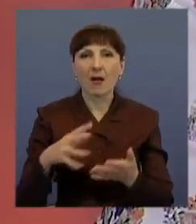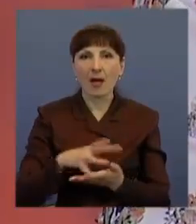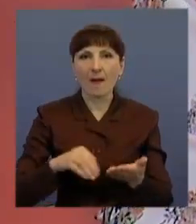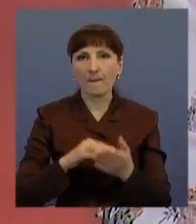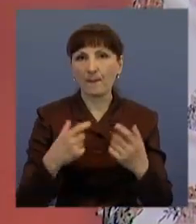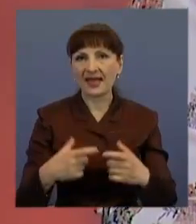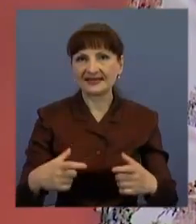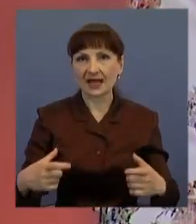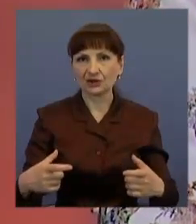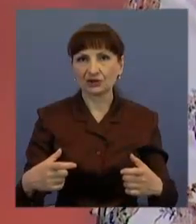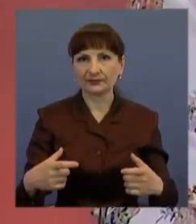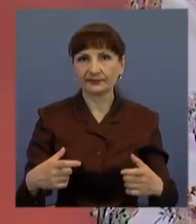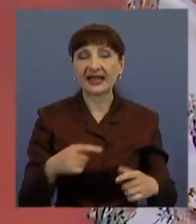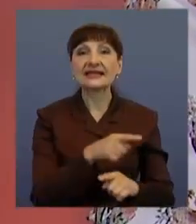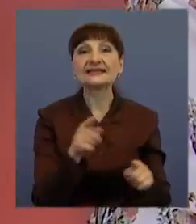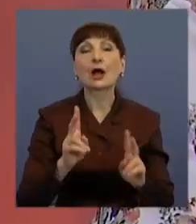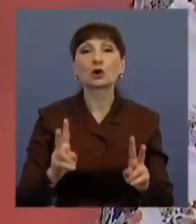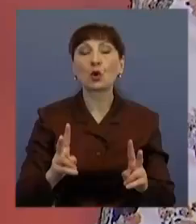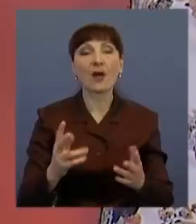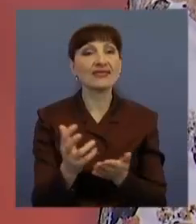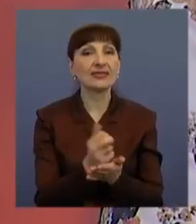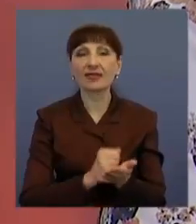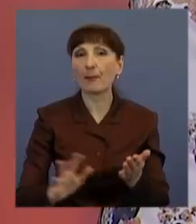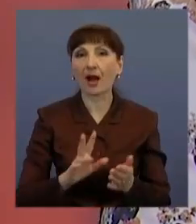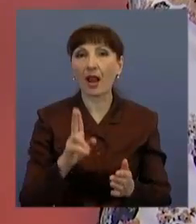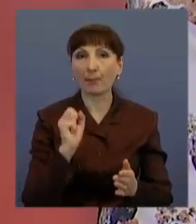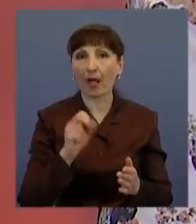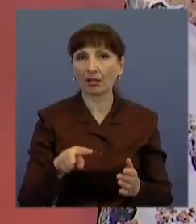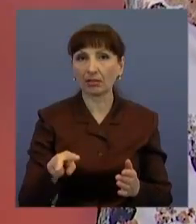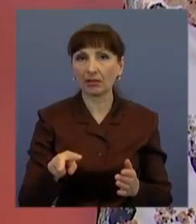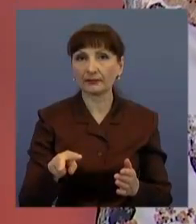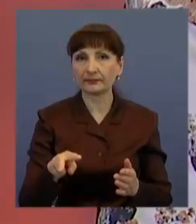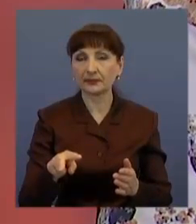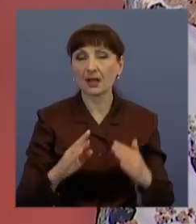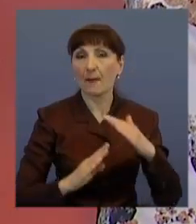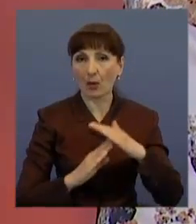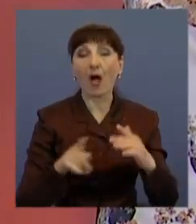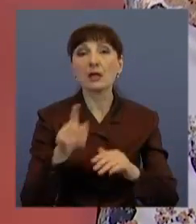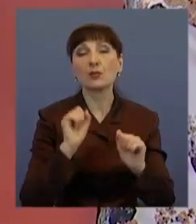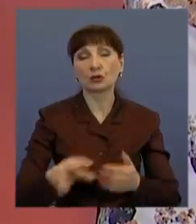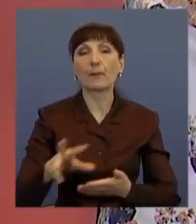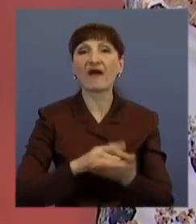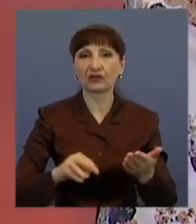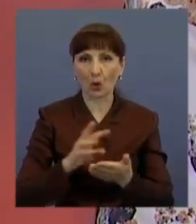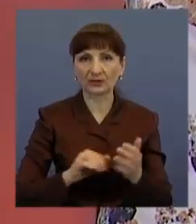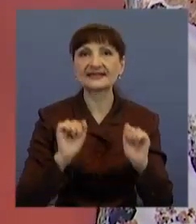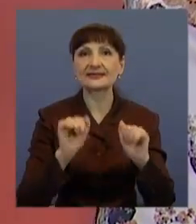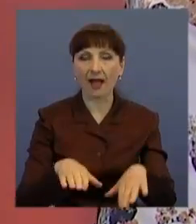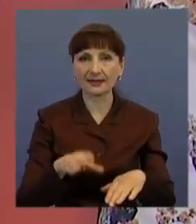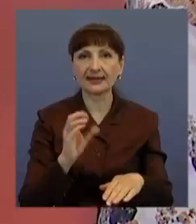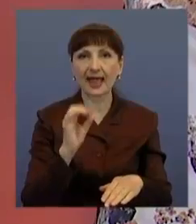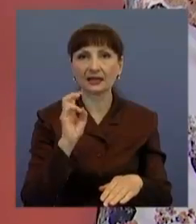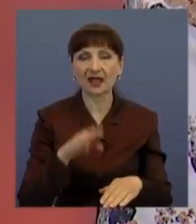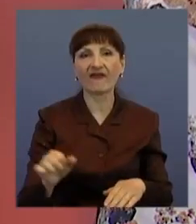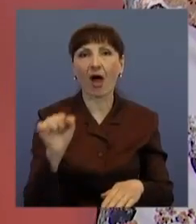выпускникам, сдавшим ЕНТ, те, которые не набрали пороговый уровень, они могут повторно сдать ЕНТ в